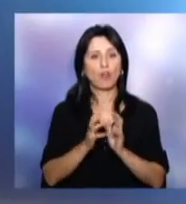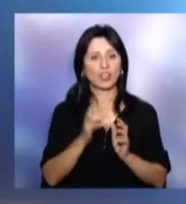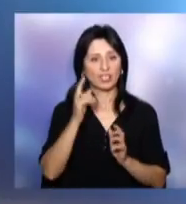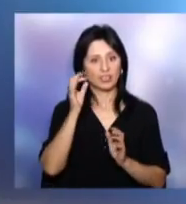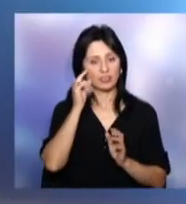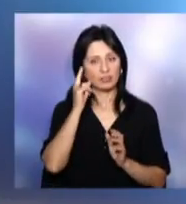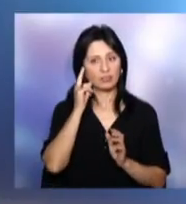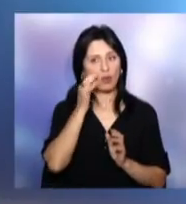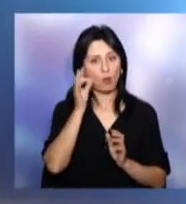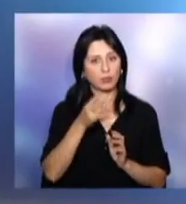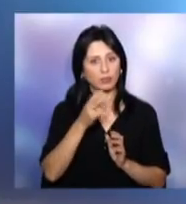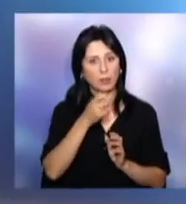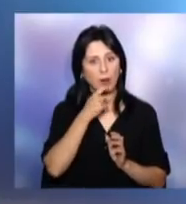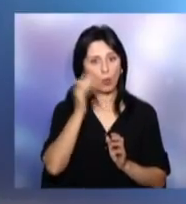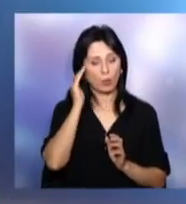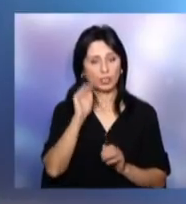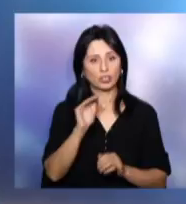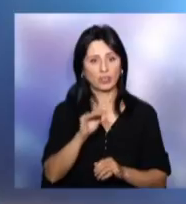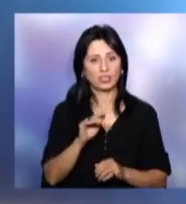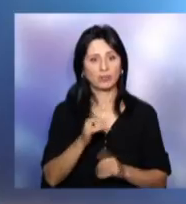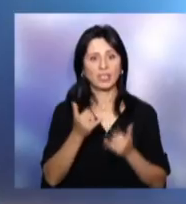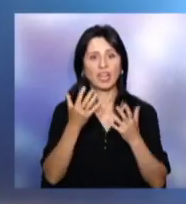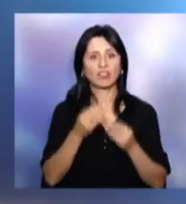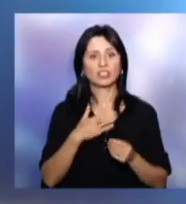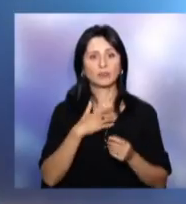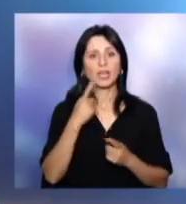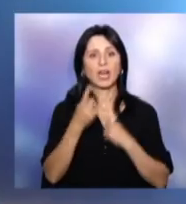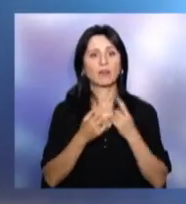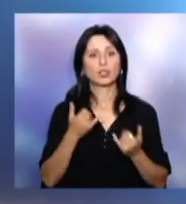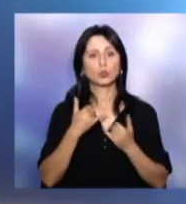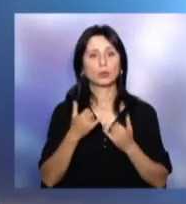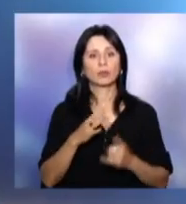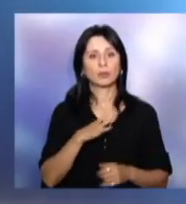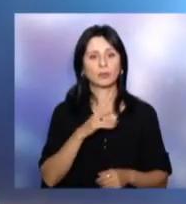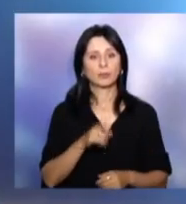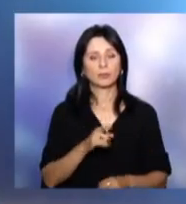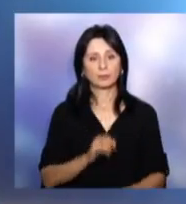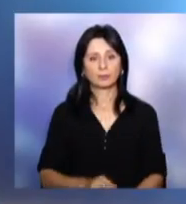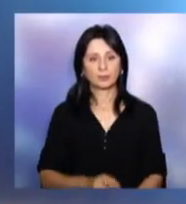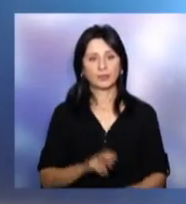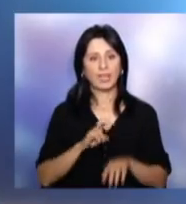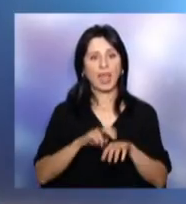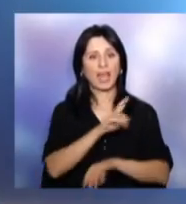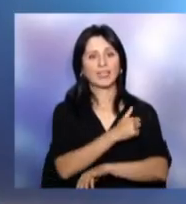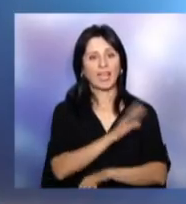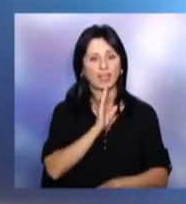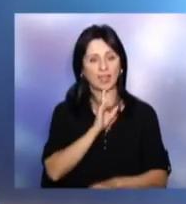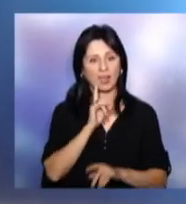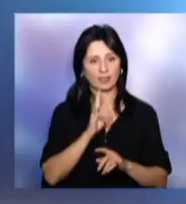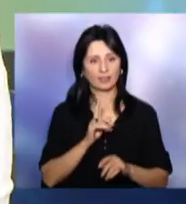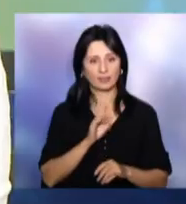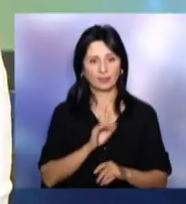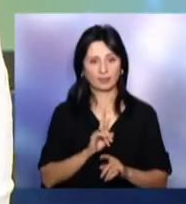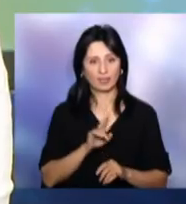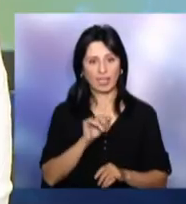ცოდნა. მაყურებელ შევახსენებ, დღემდე ჩვენ გადაცემის სტუმრები მზადდებოდნენ ექთნები, ქალბატონი